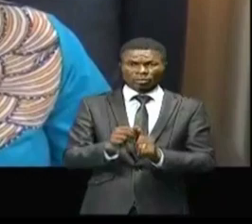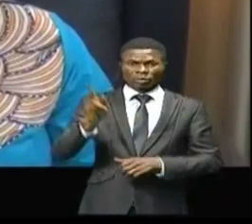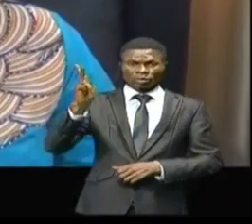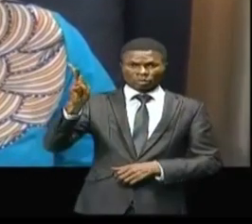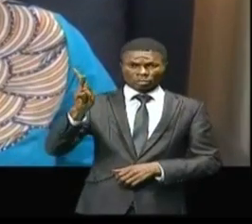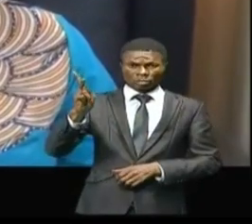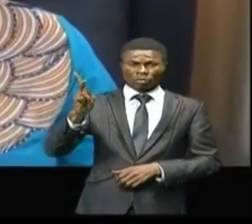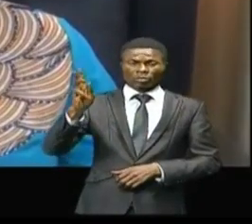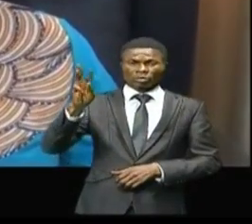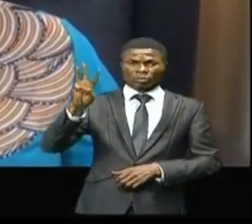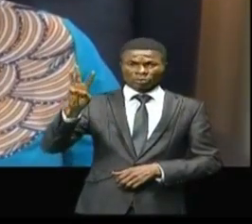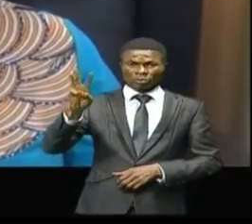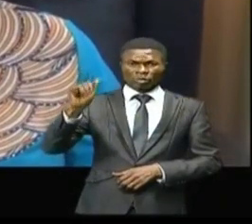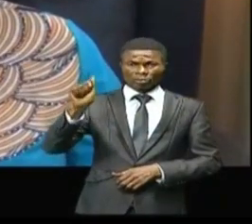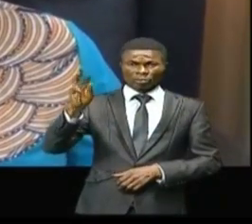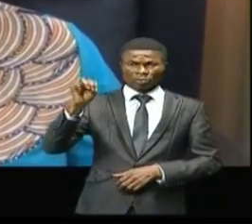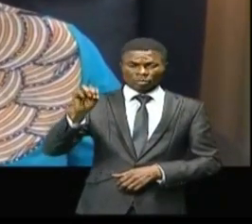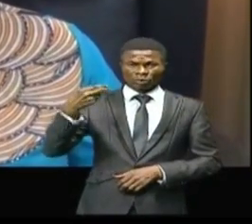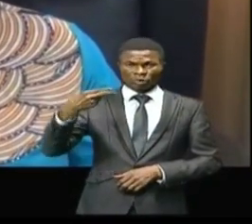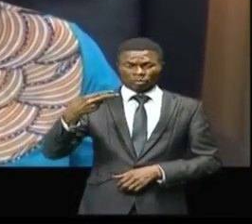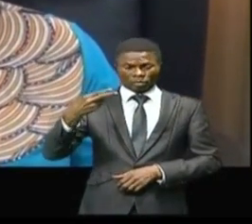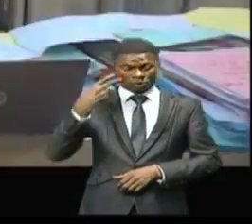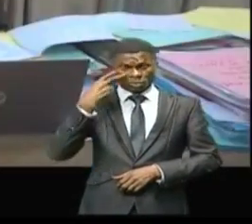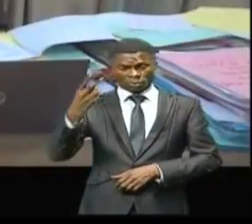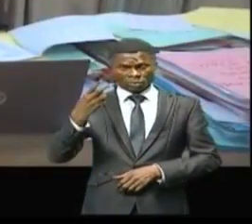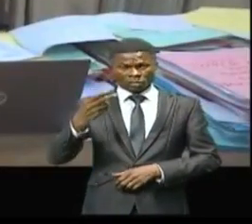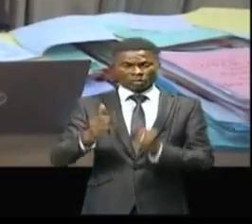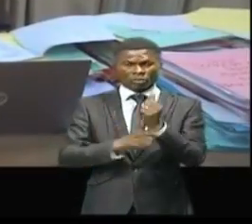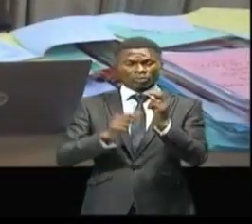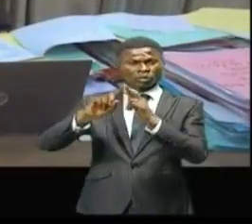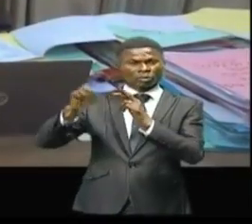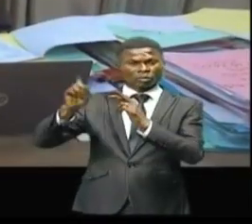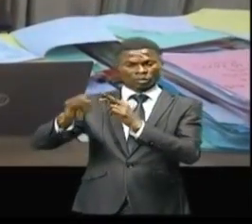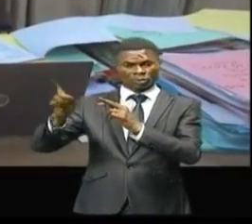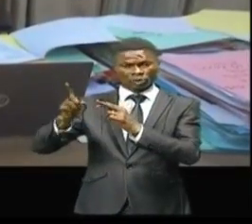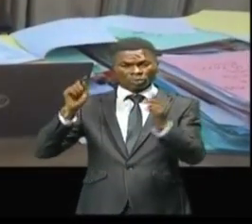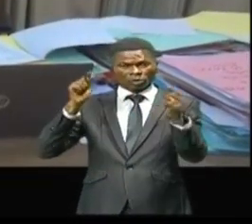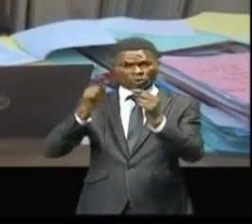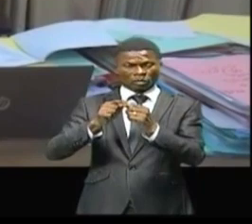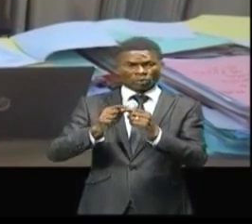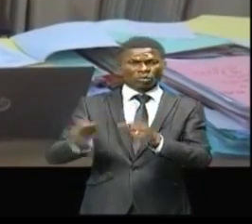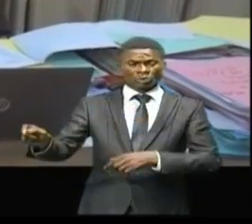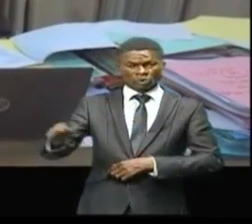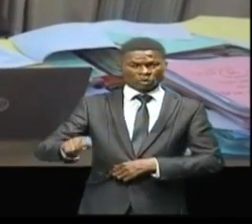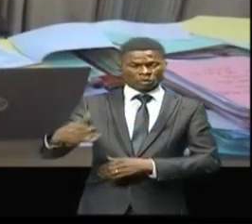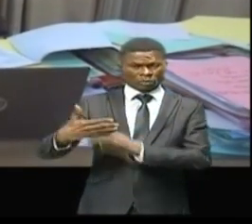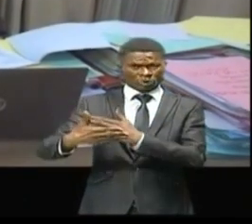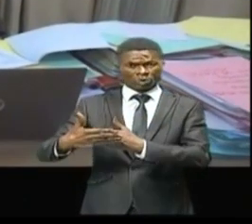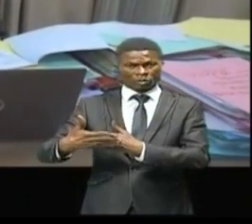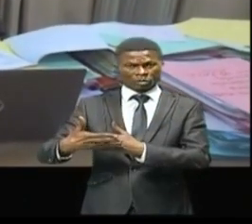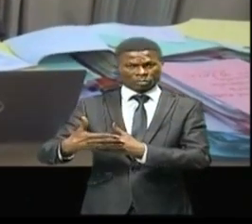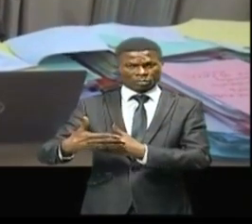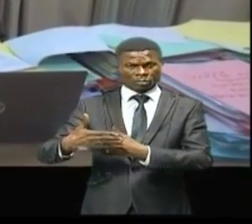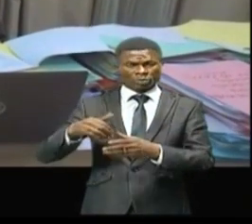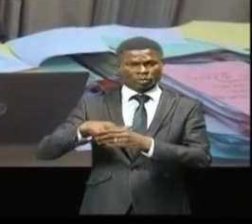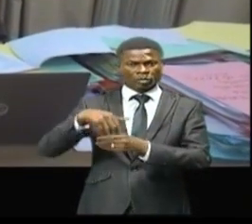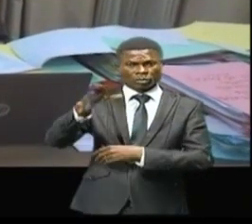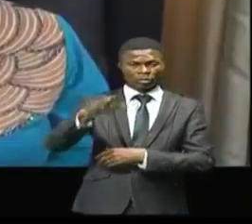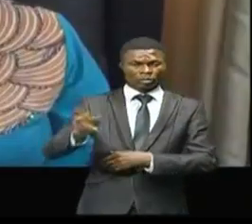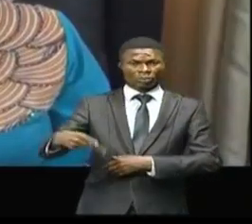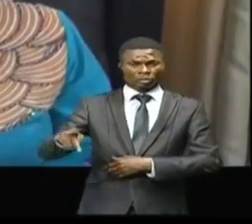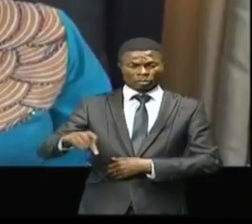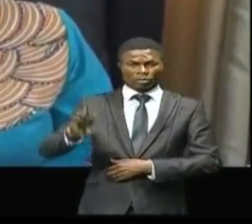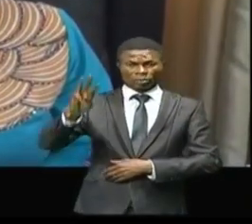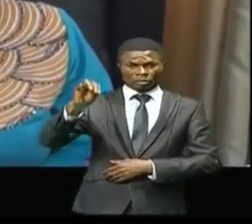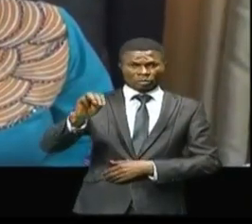est sous contrôle bien que l'on observe la migration des assaillants vers les entités environnantes or la province des